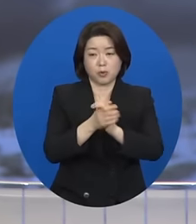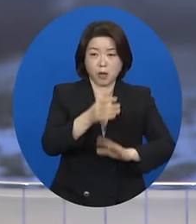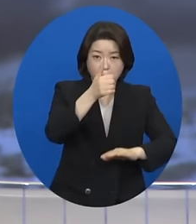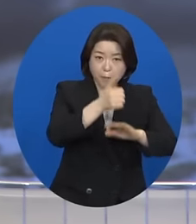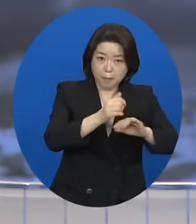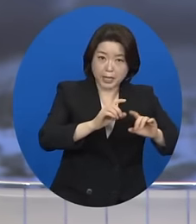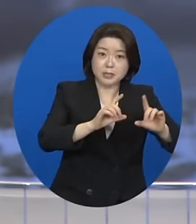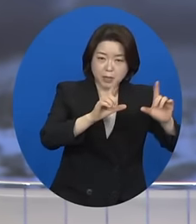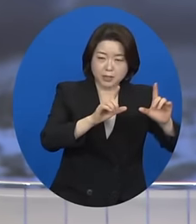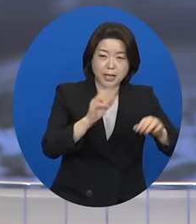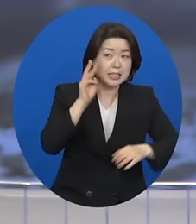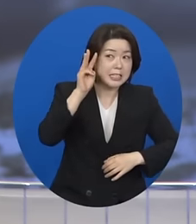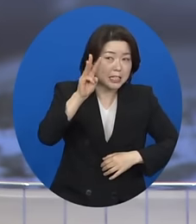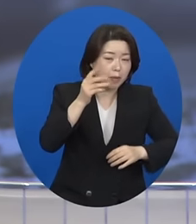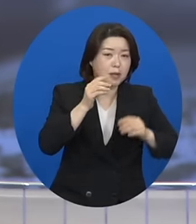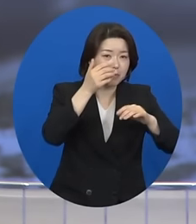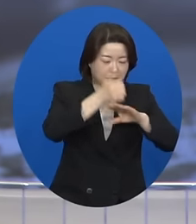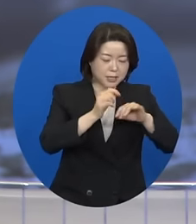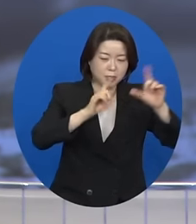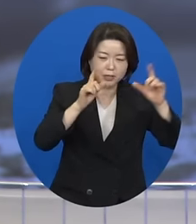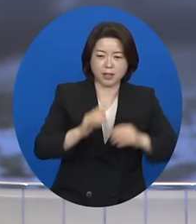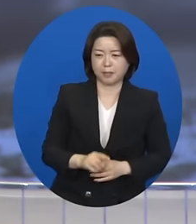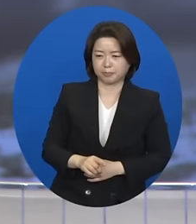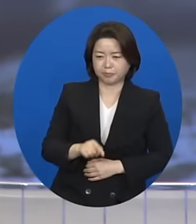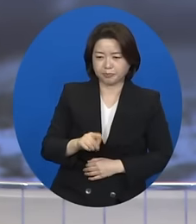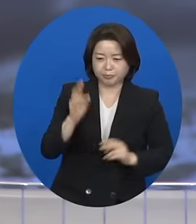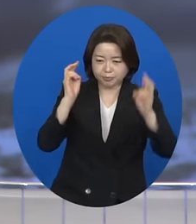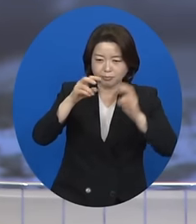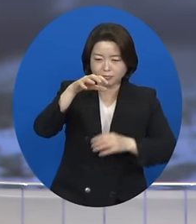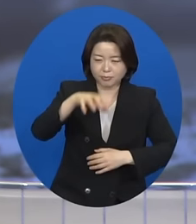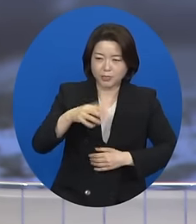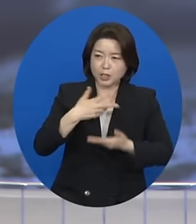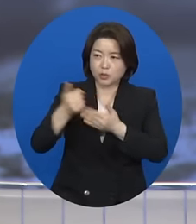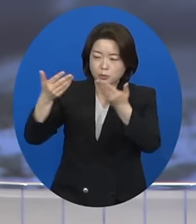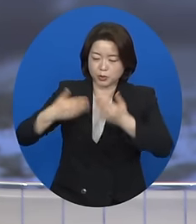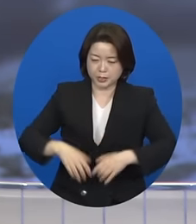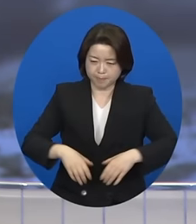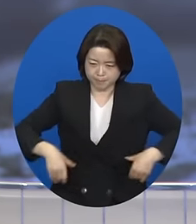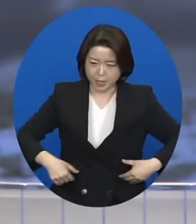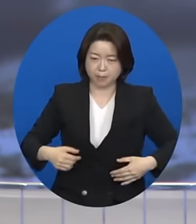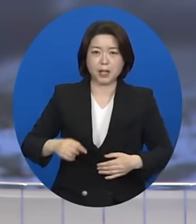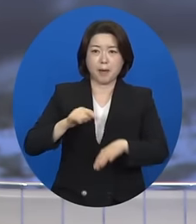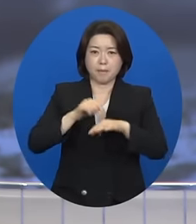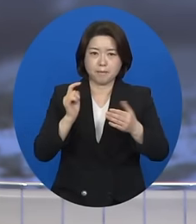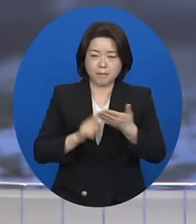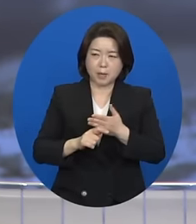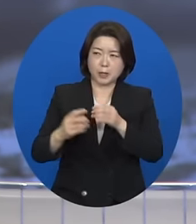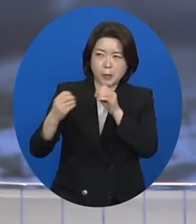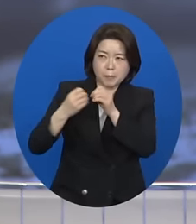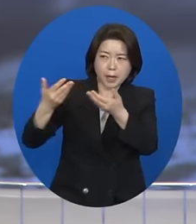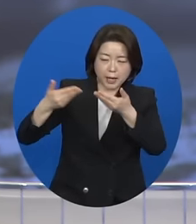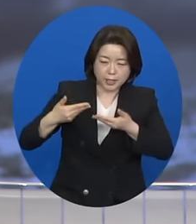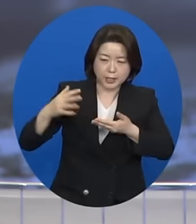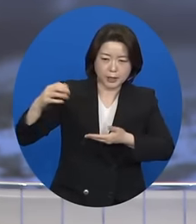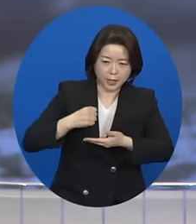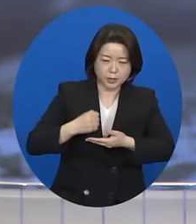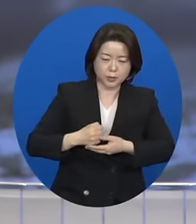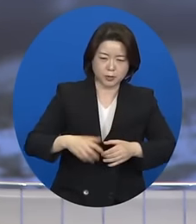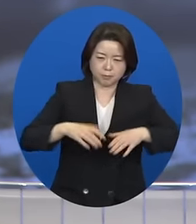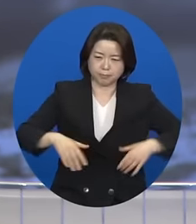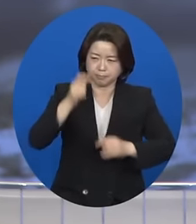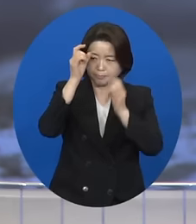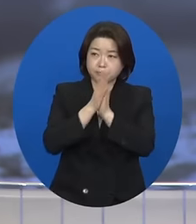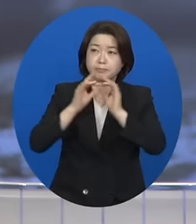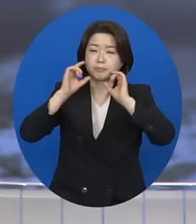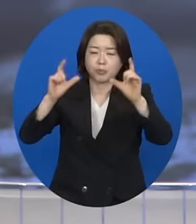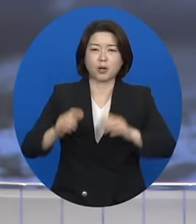하는날이 회에서 주님이 주시는 대한 마음과 메지로 당 선포했습니다 저는지